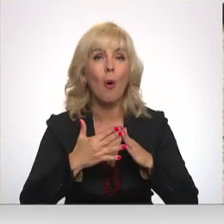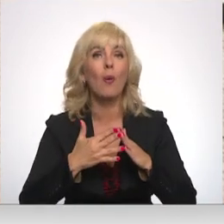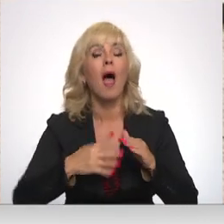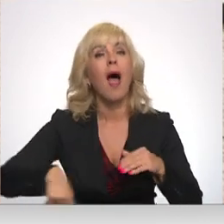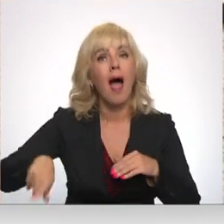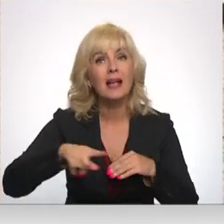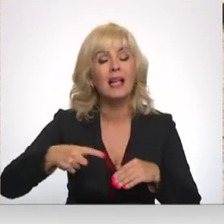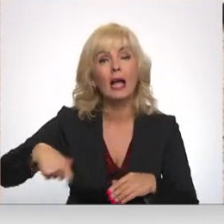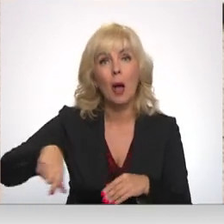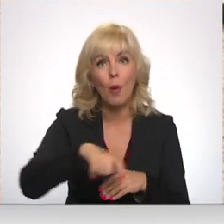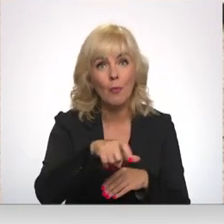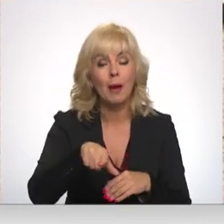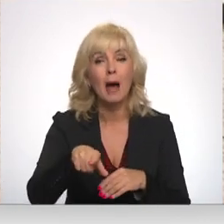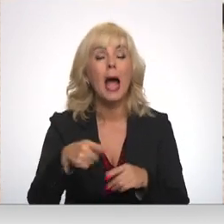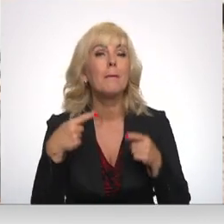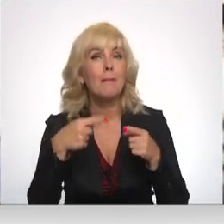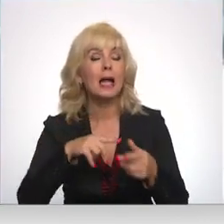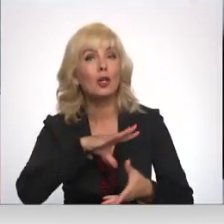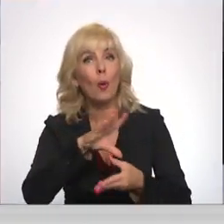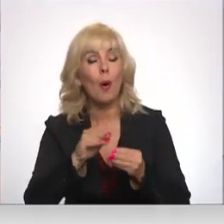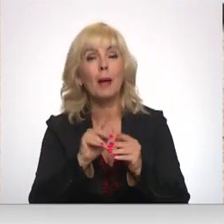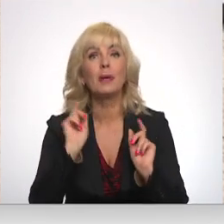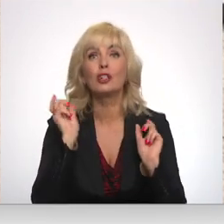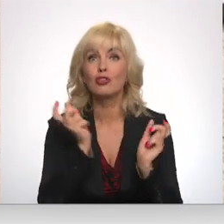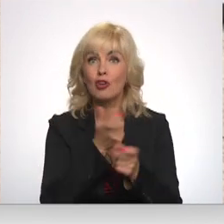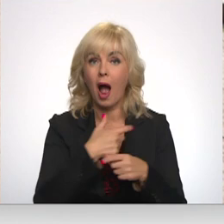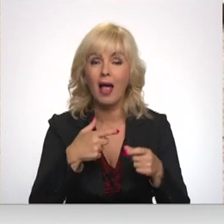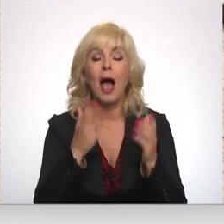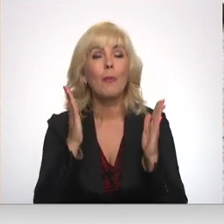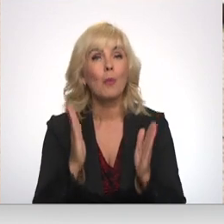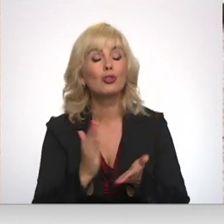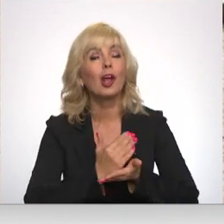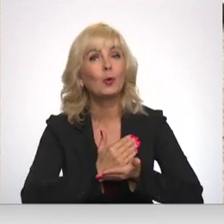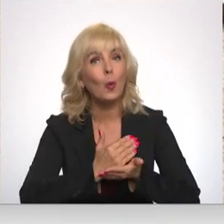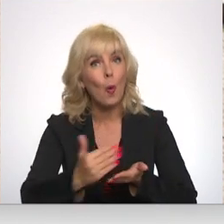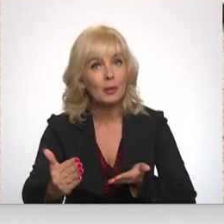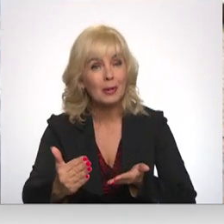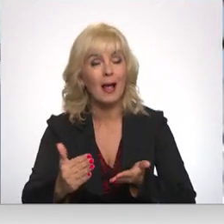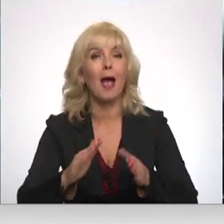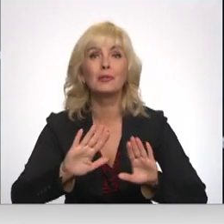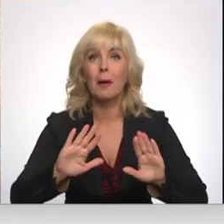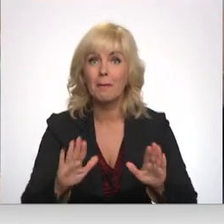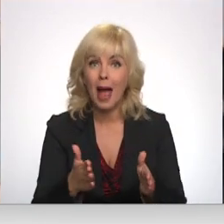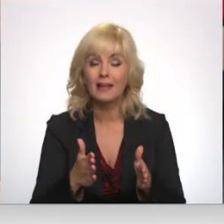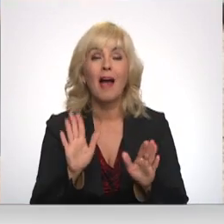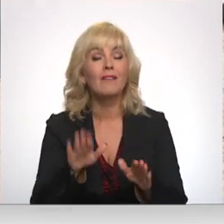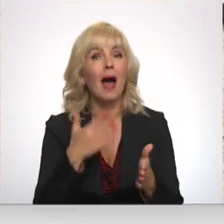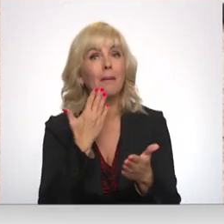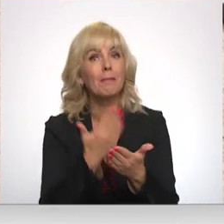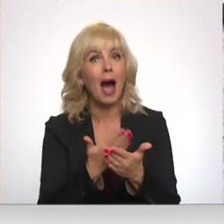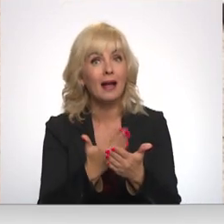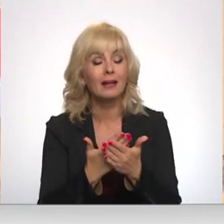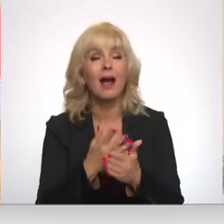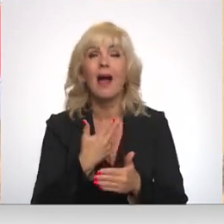bija tāds, ka kopējais faktors ir tikai šī Šalle, kā mūžīgs turpinājums. Bet tas, ka mēs varam parādīt, cik mēs